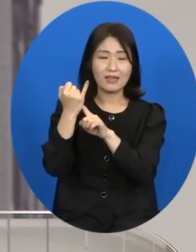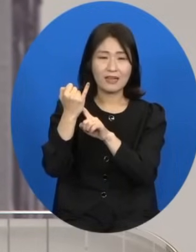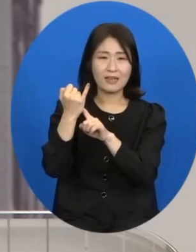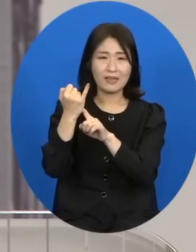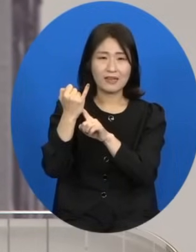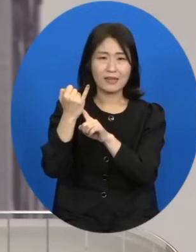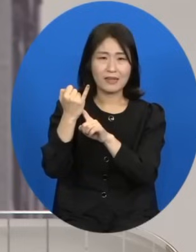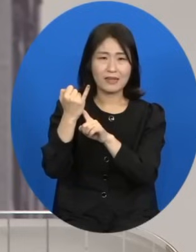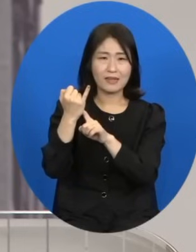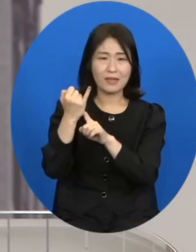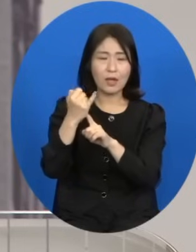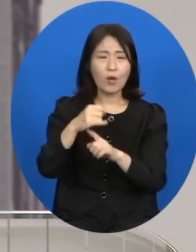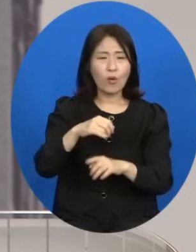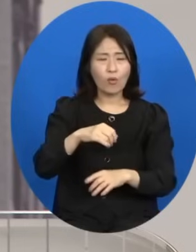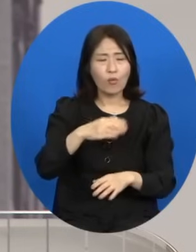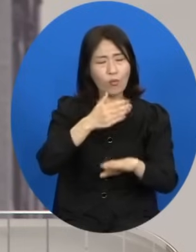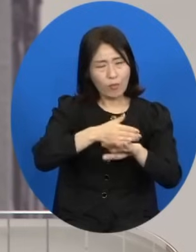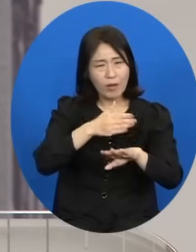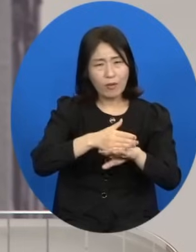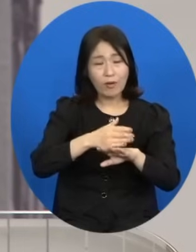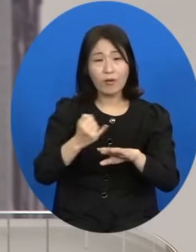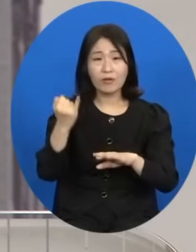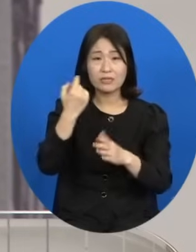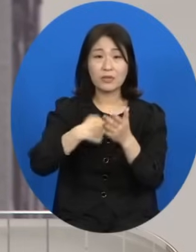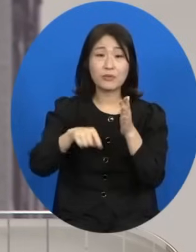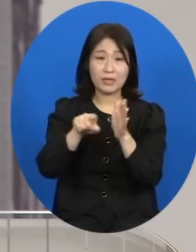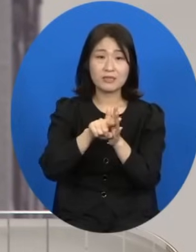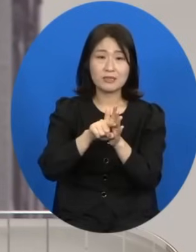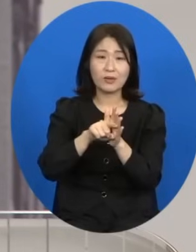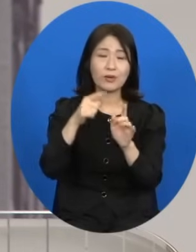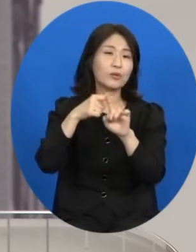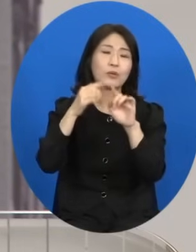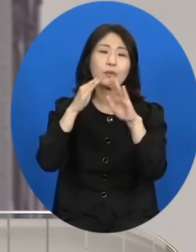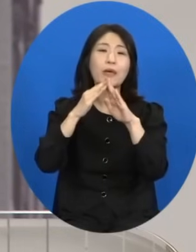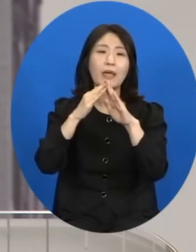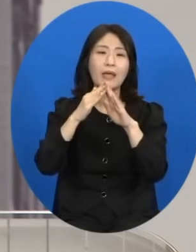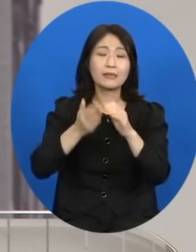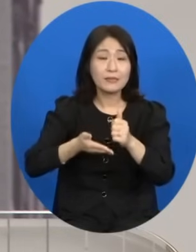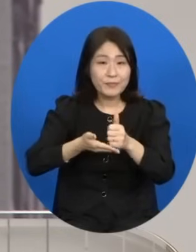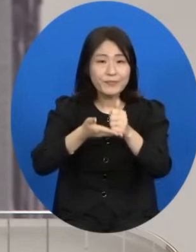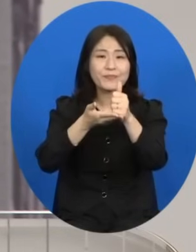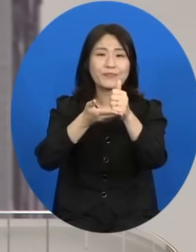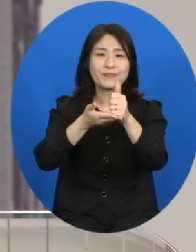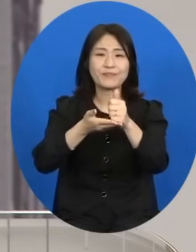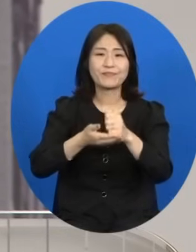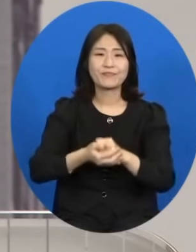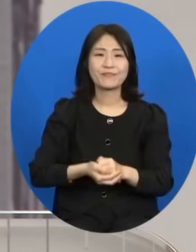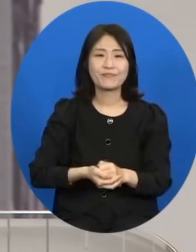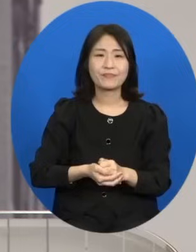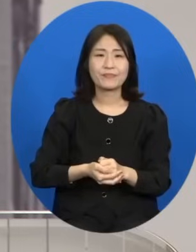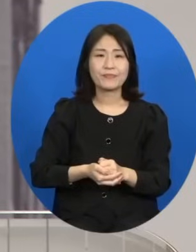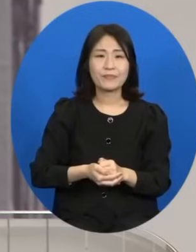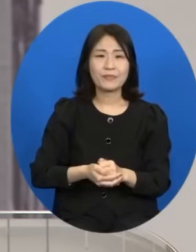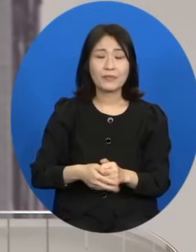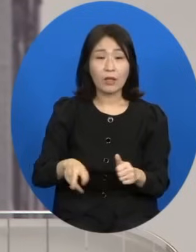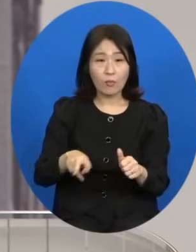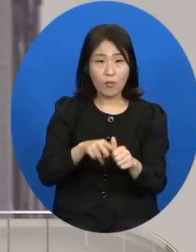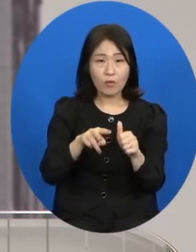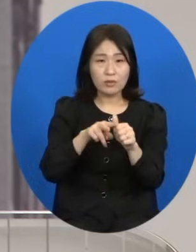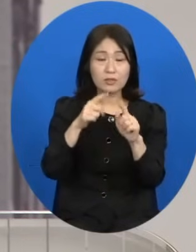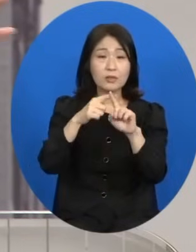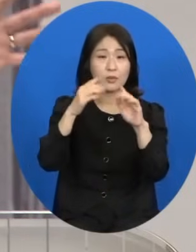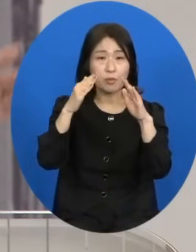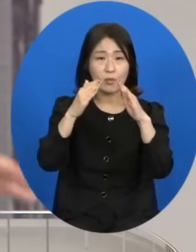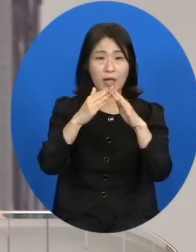고마워 어니를 위해서 교회 섬겨 주고 선한 먹자 귀에 또